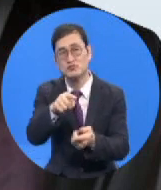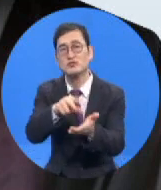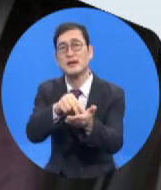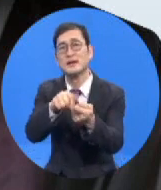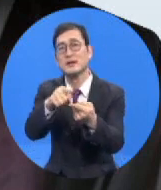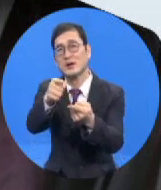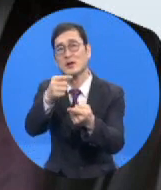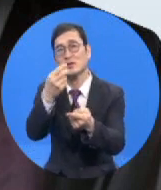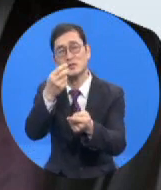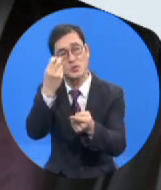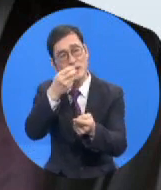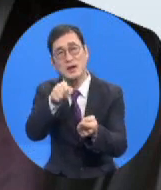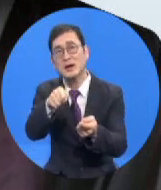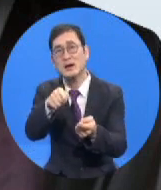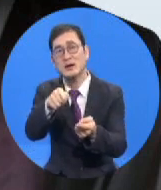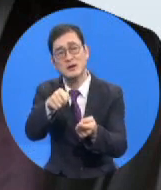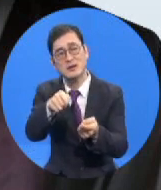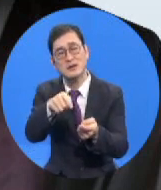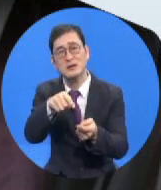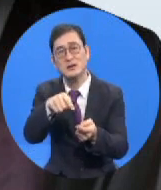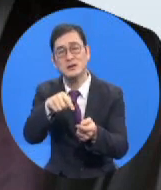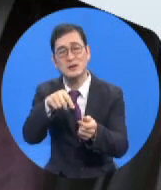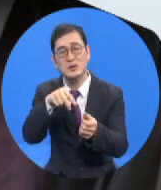그러자 대검 기획조정부는